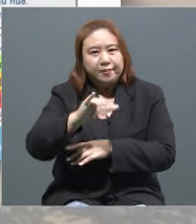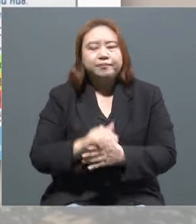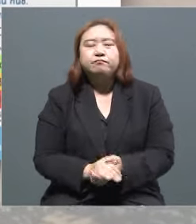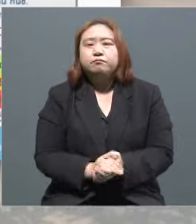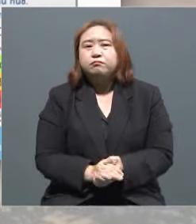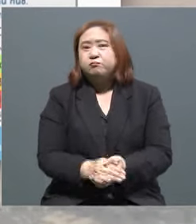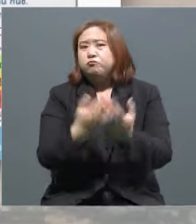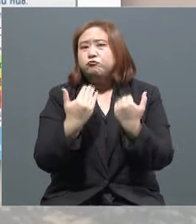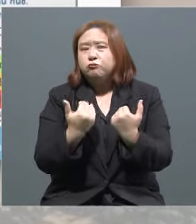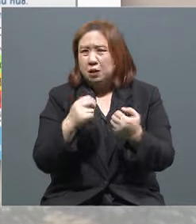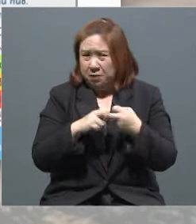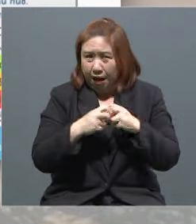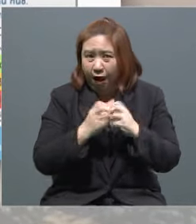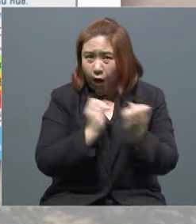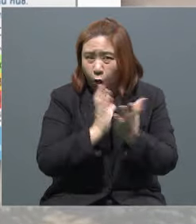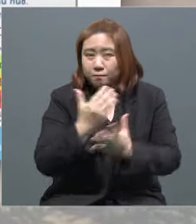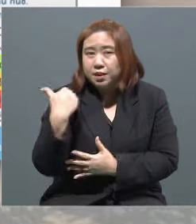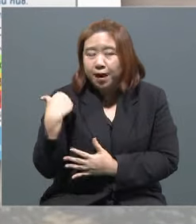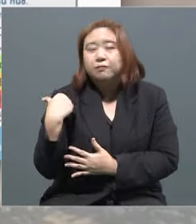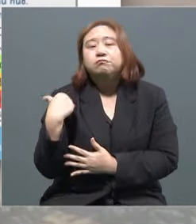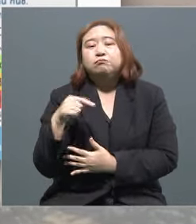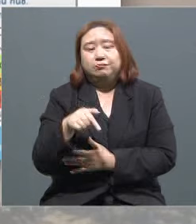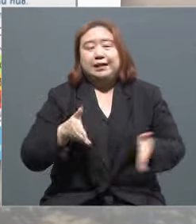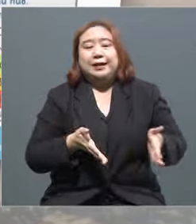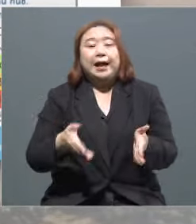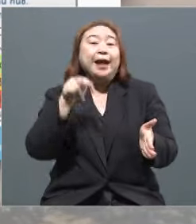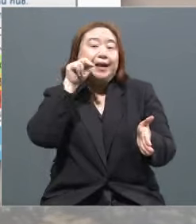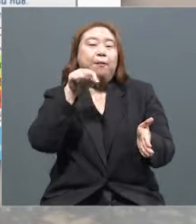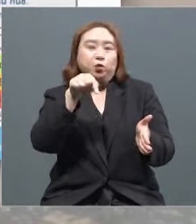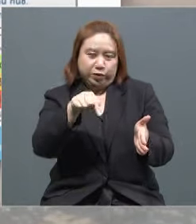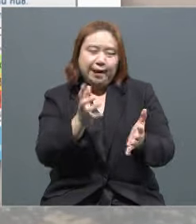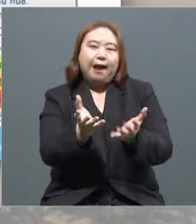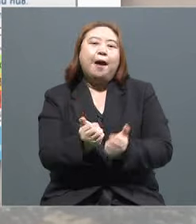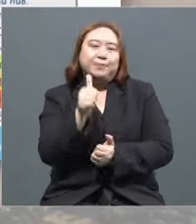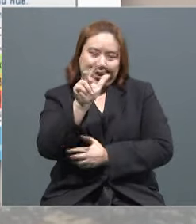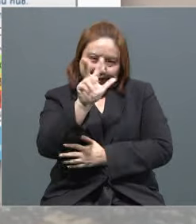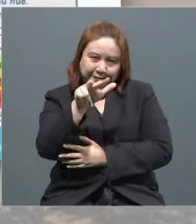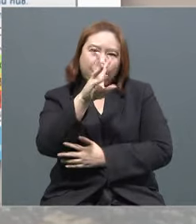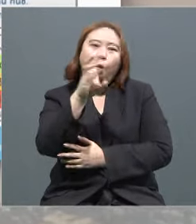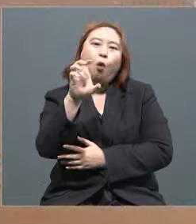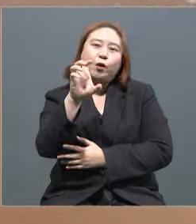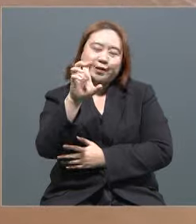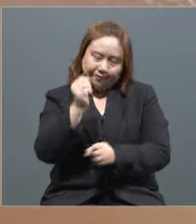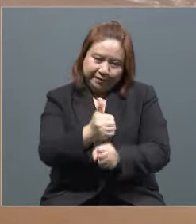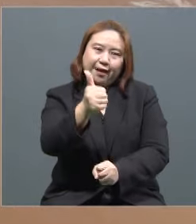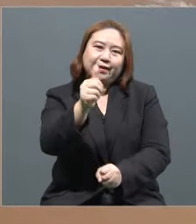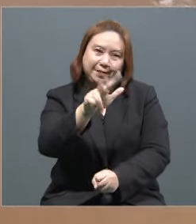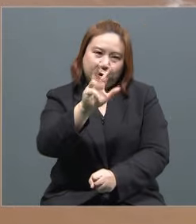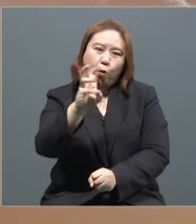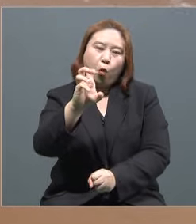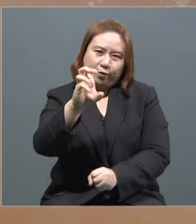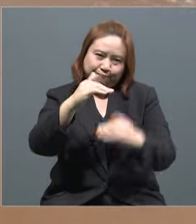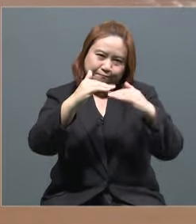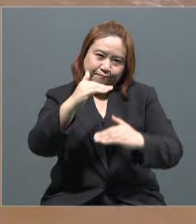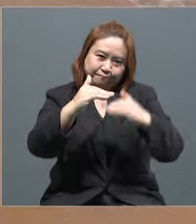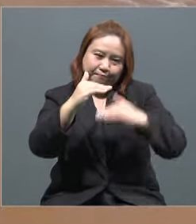ว่าแล้วจะเป็นอะไรไหมศักยภาพของลำน้ำตรงนี้เนี่ยรับได้กว่า 3,600 ลูกบาศก์เมตรต่อวินาทีแต่มันน่าจะพี